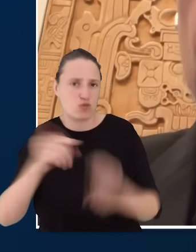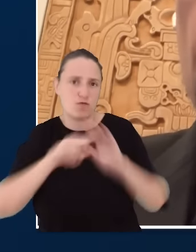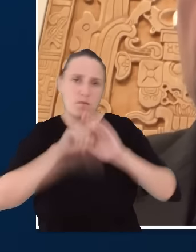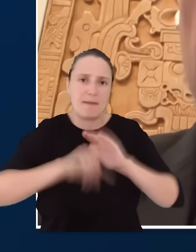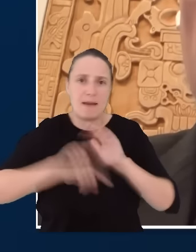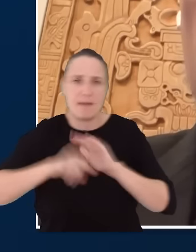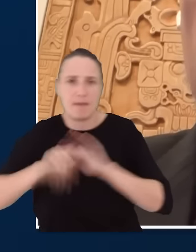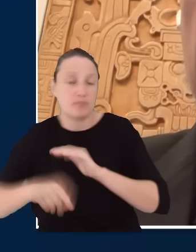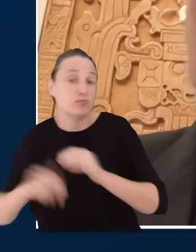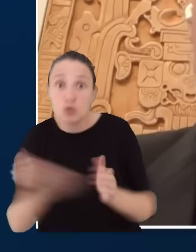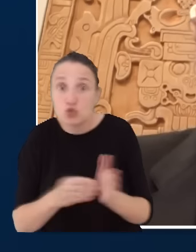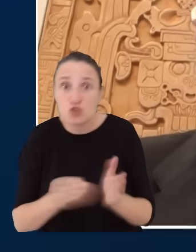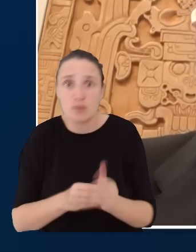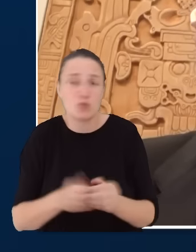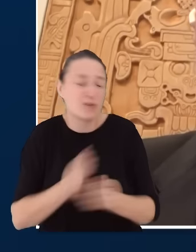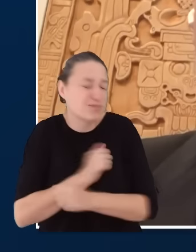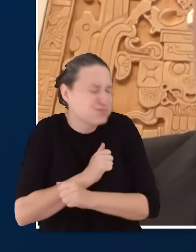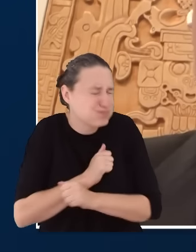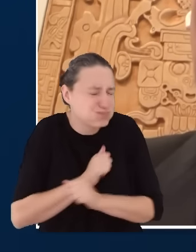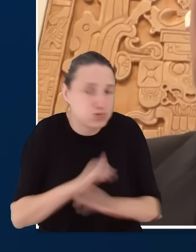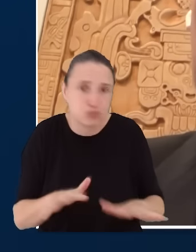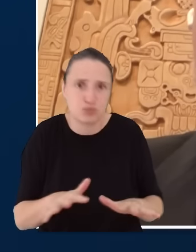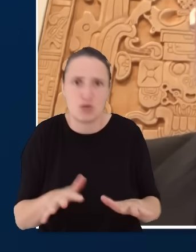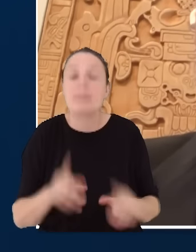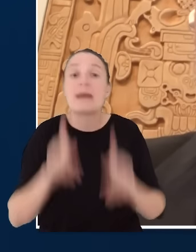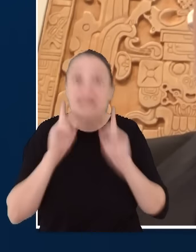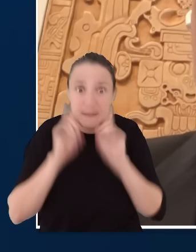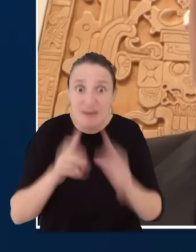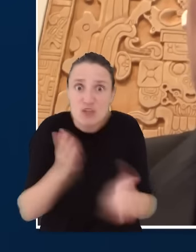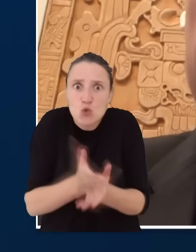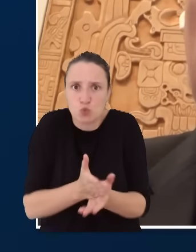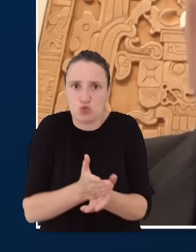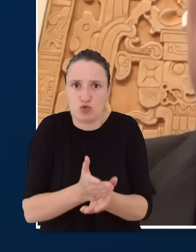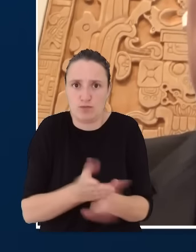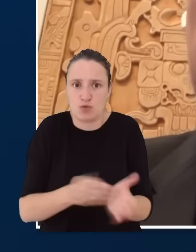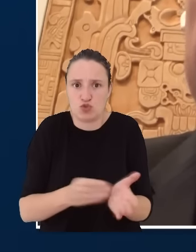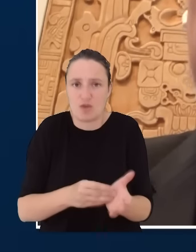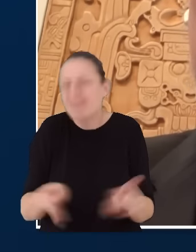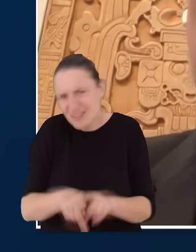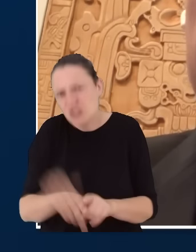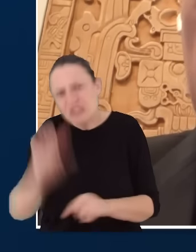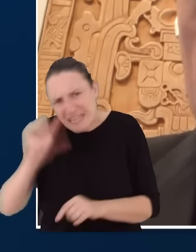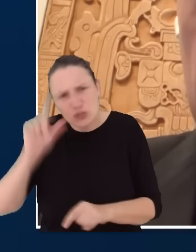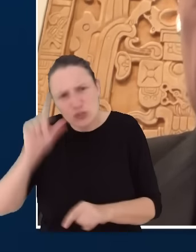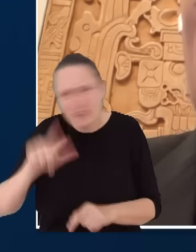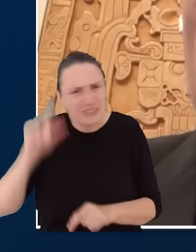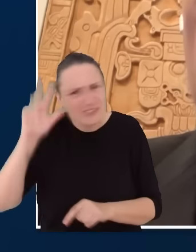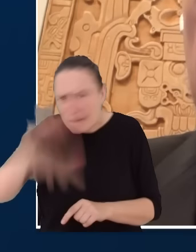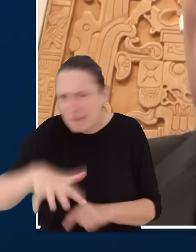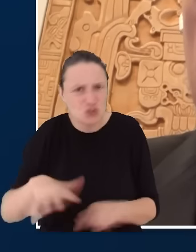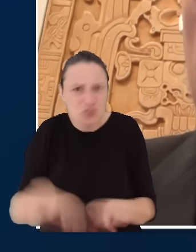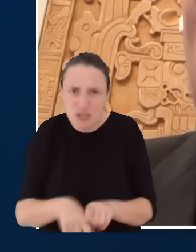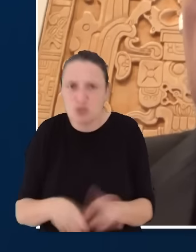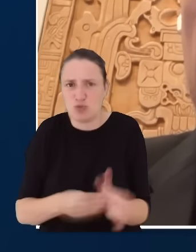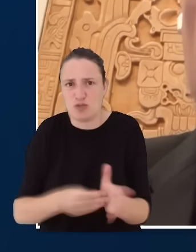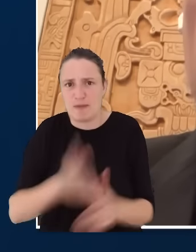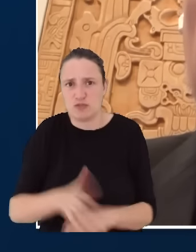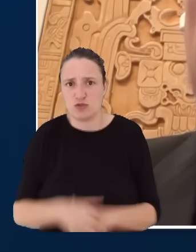w dużych ilościach. Potrzebuje tak naprawdę już na teraz, ale będzie potrzebować za rok, za dwa, za pięć lat też będzie